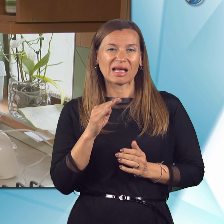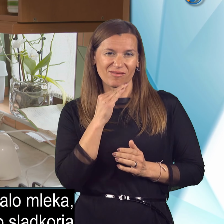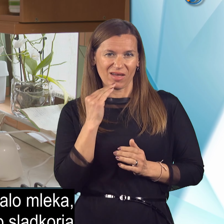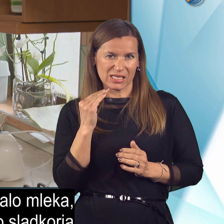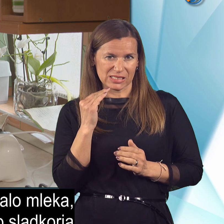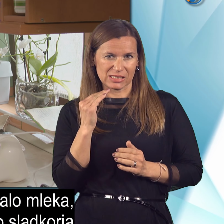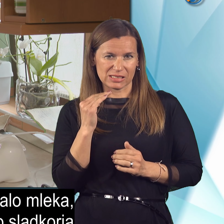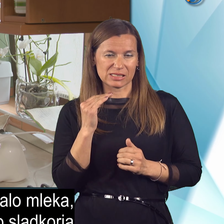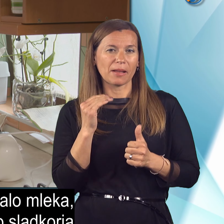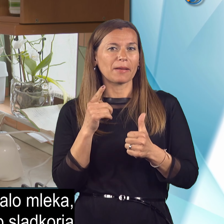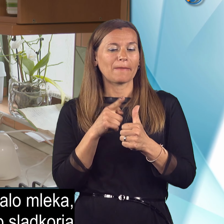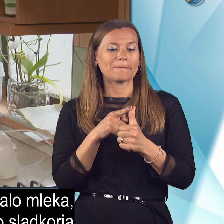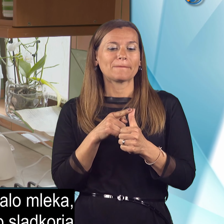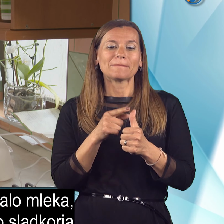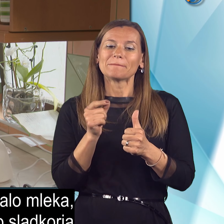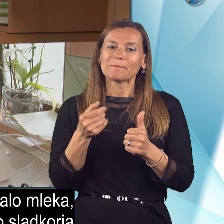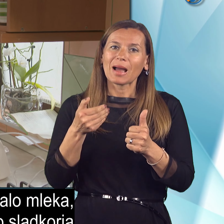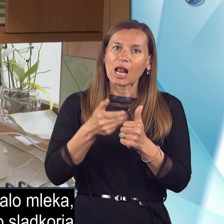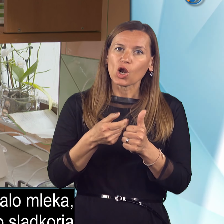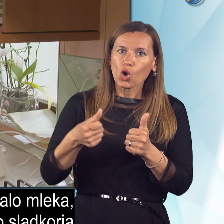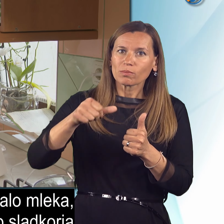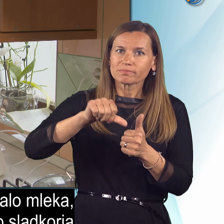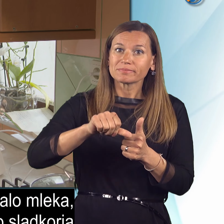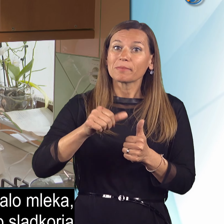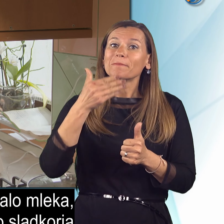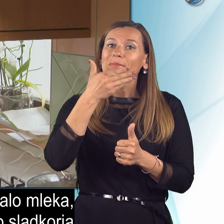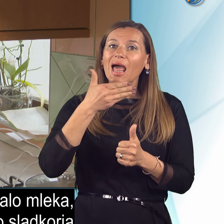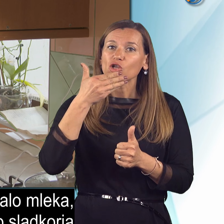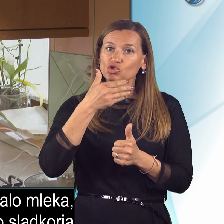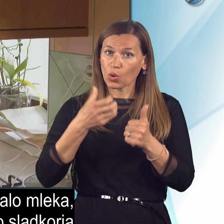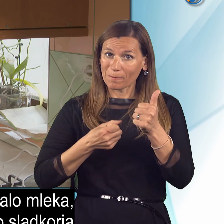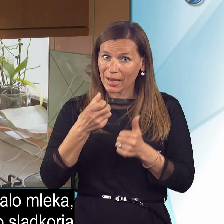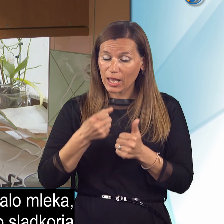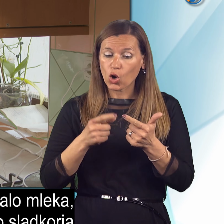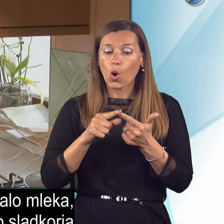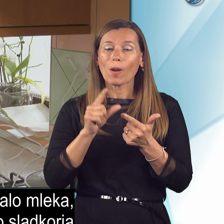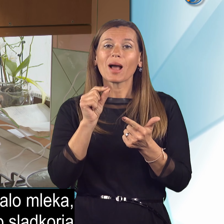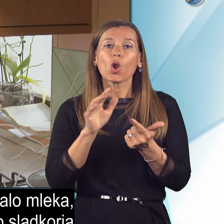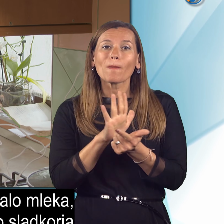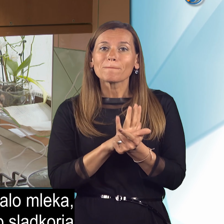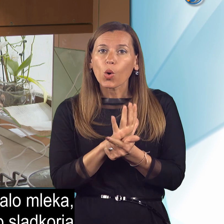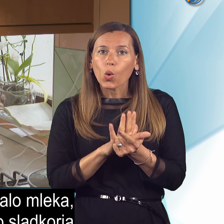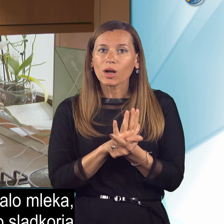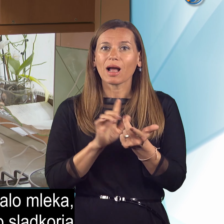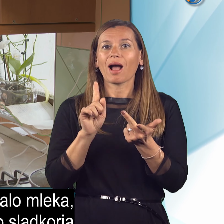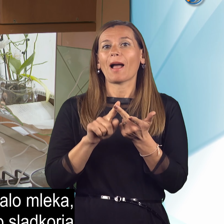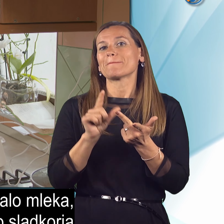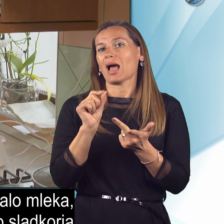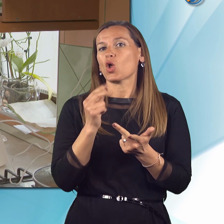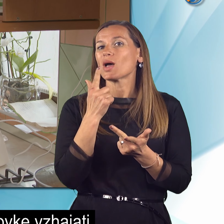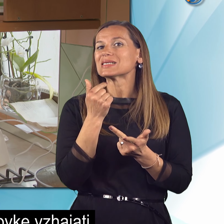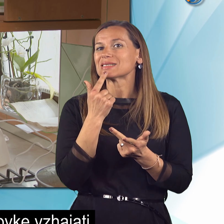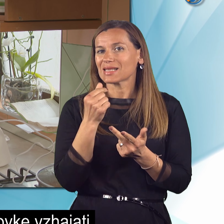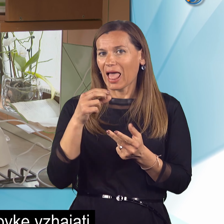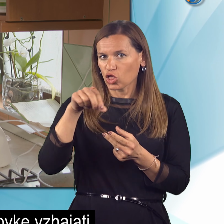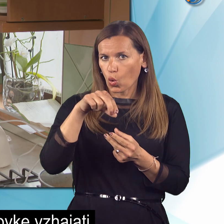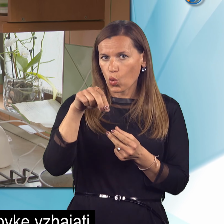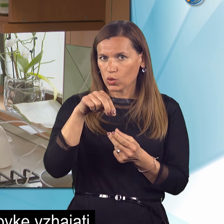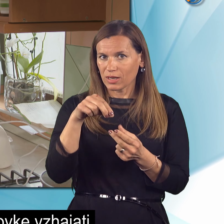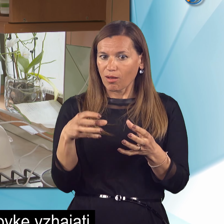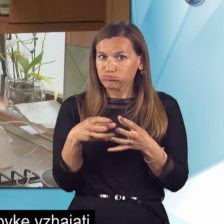Kvas smo dali v malo mlačnega mleka, malo moke pa malo sladkorja. In zdaj morajo